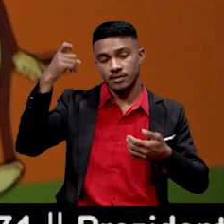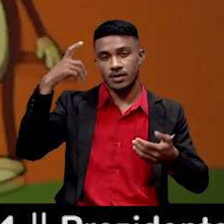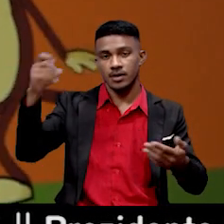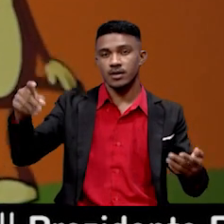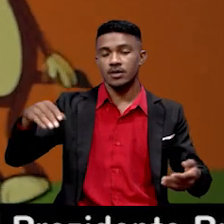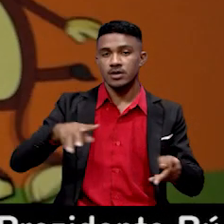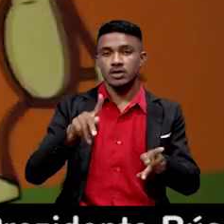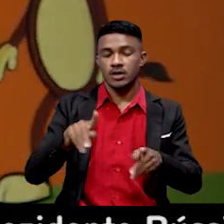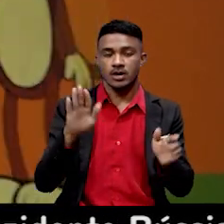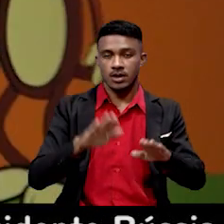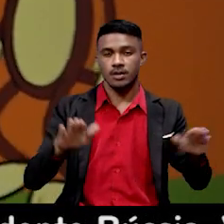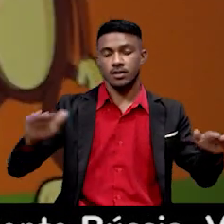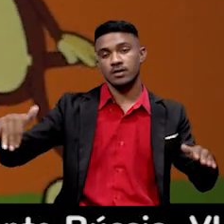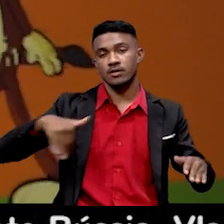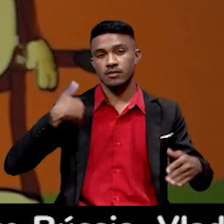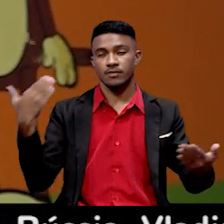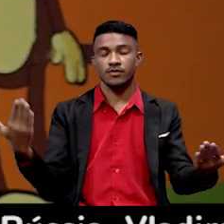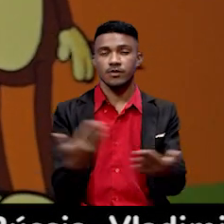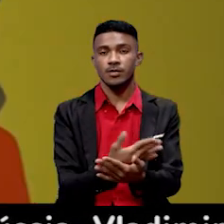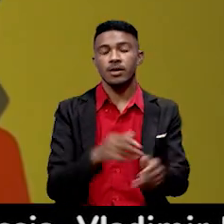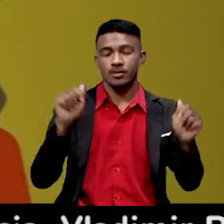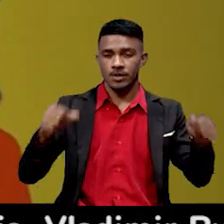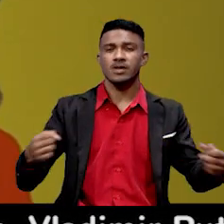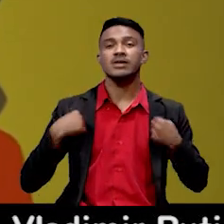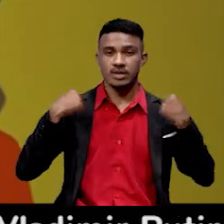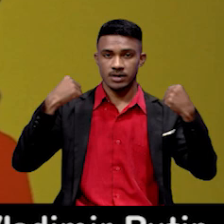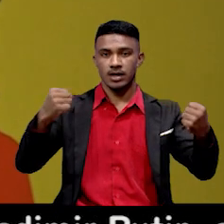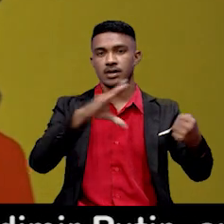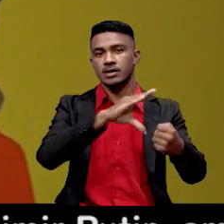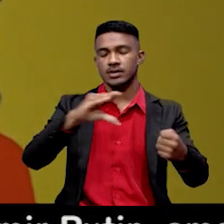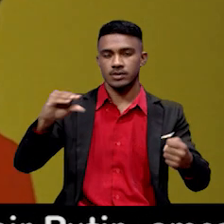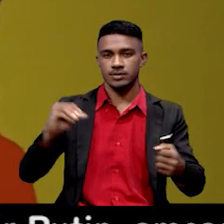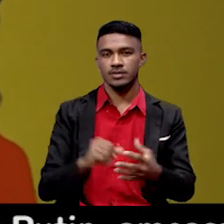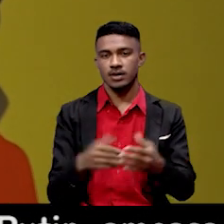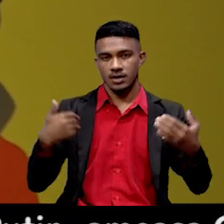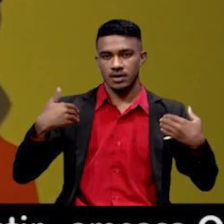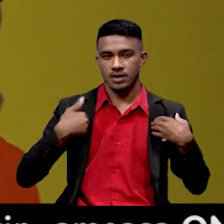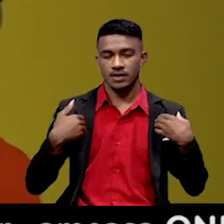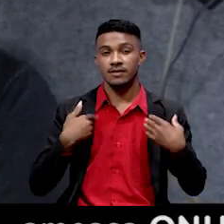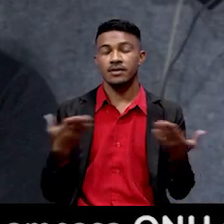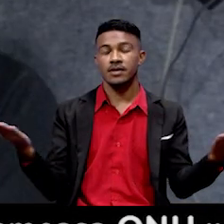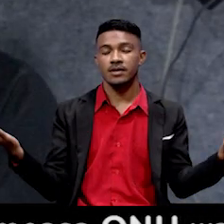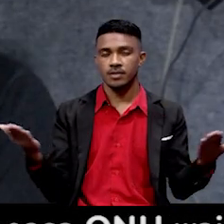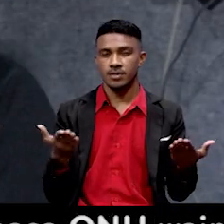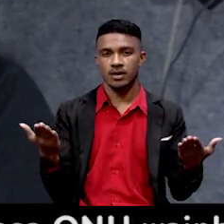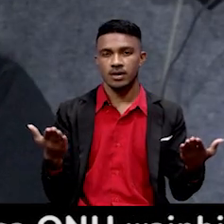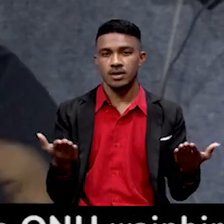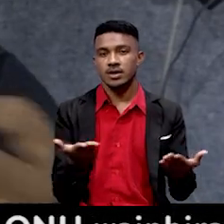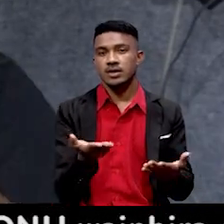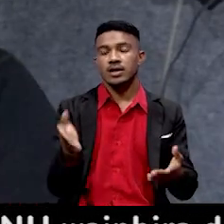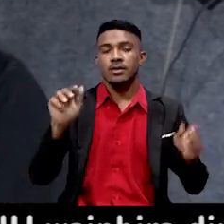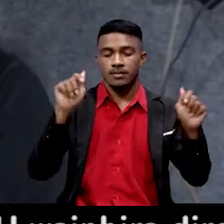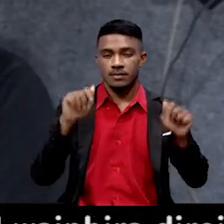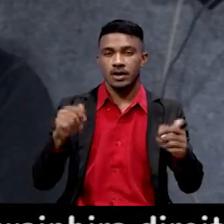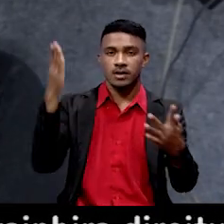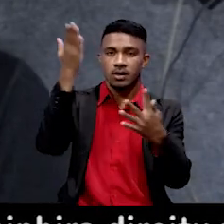beraktif, agak energetiku, ia intelektual ada ni begitu. Sini surut tambah agora tamane